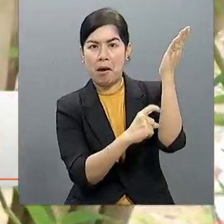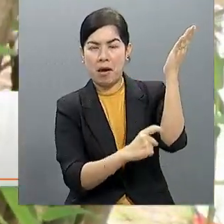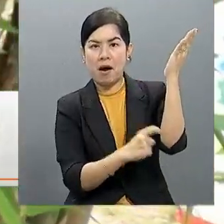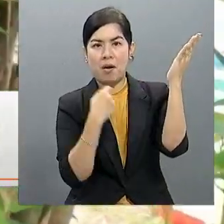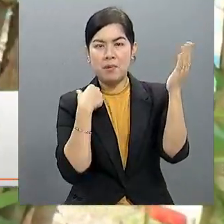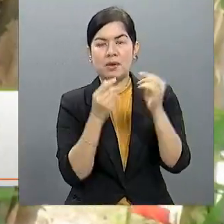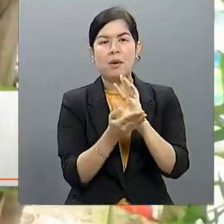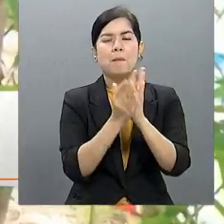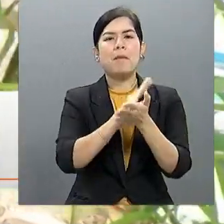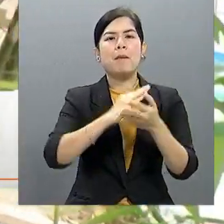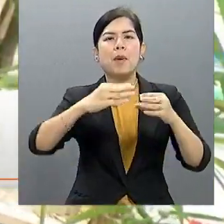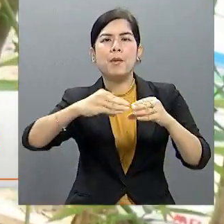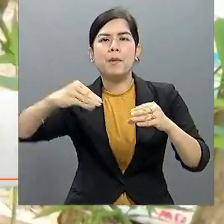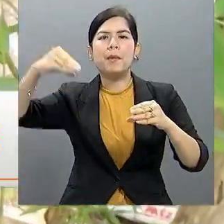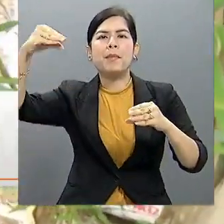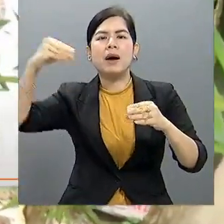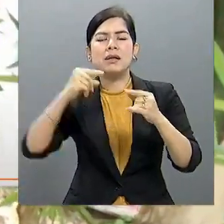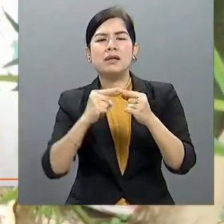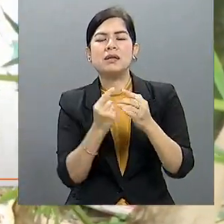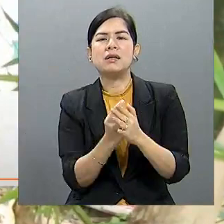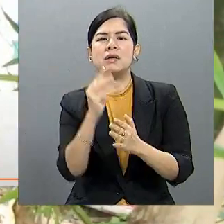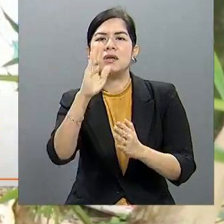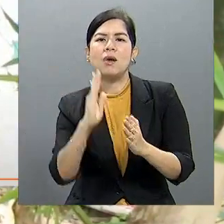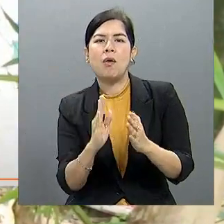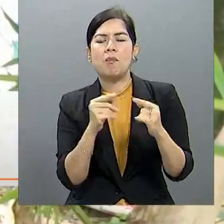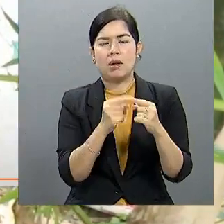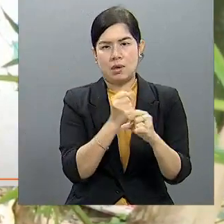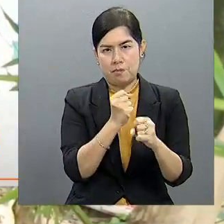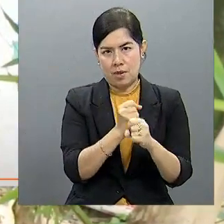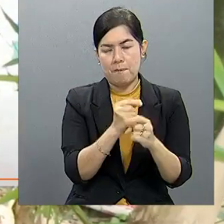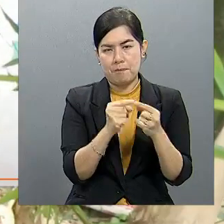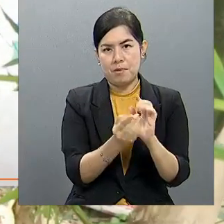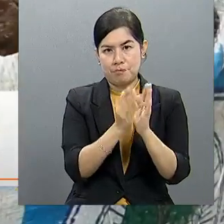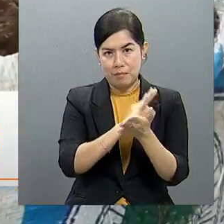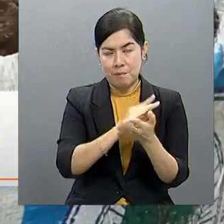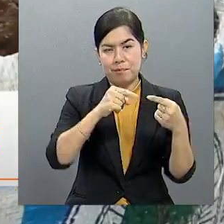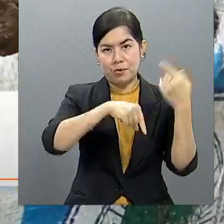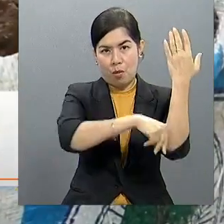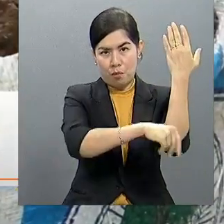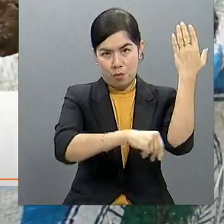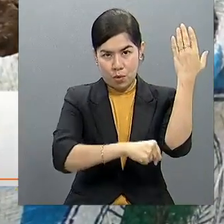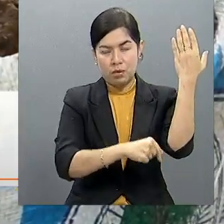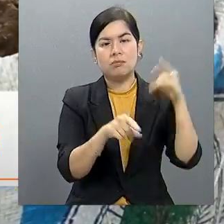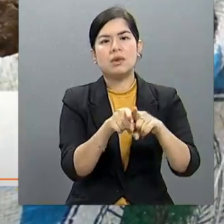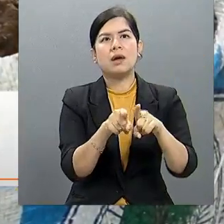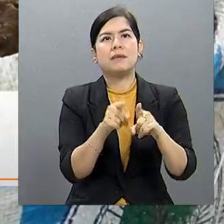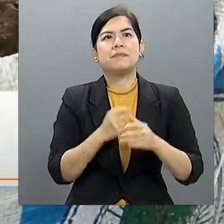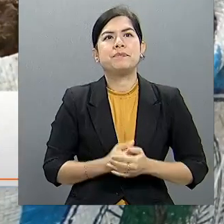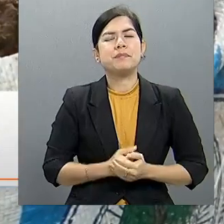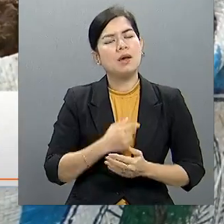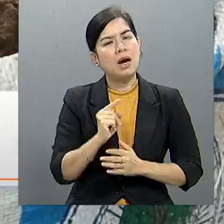ส่เดือนด้ครับ teaching ปุ๋ยใ่เดือนใบไหลเกิดจทคุออกLink ใแ่ำใบไผที่ปลูกเอไ้